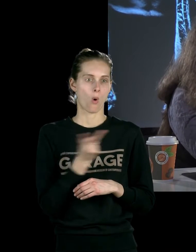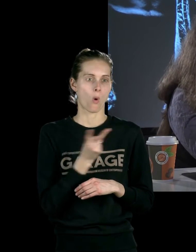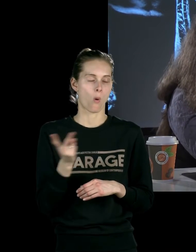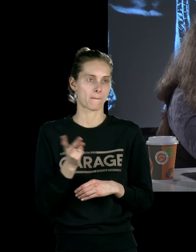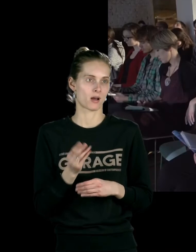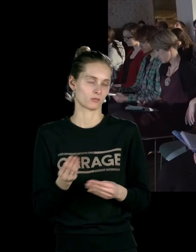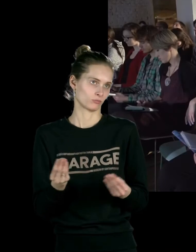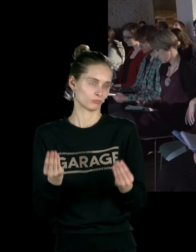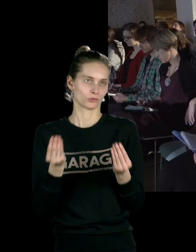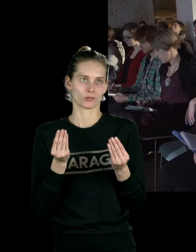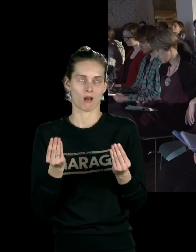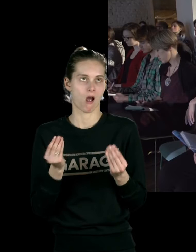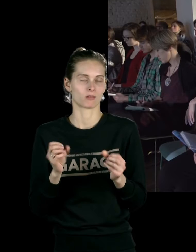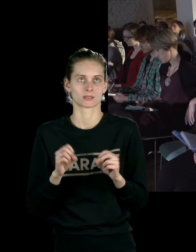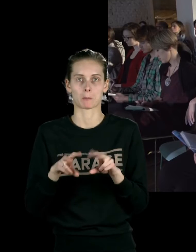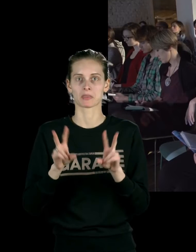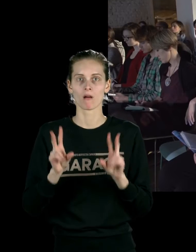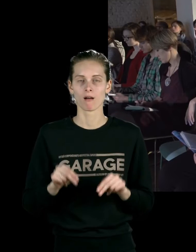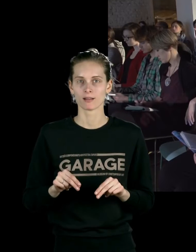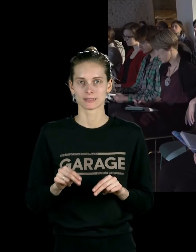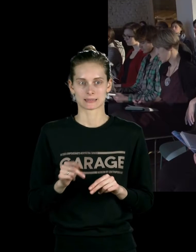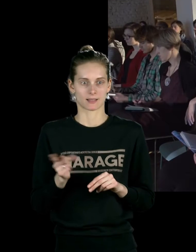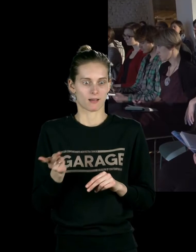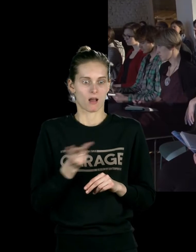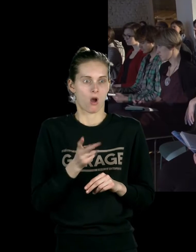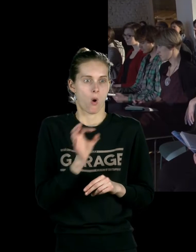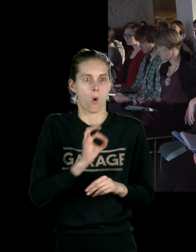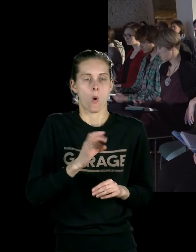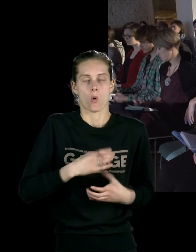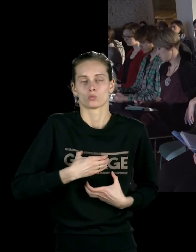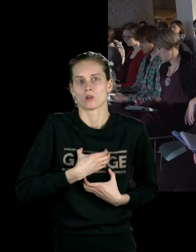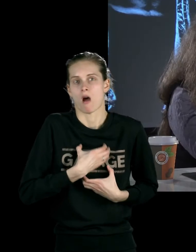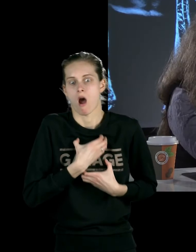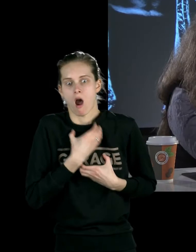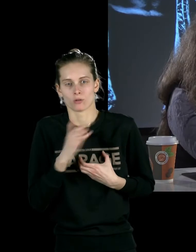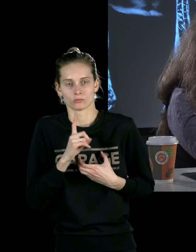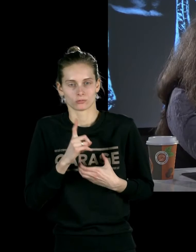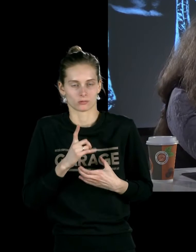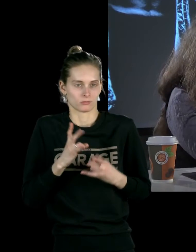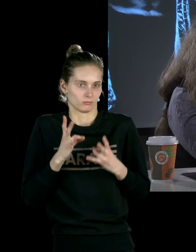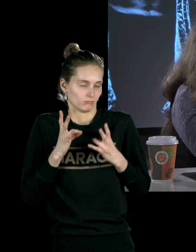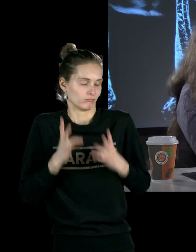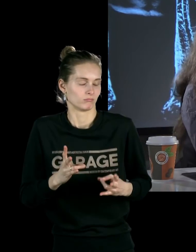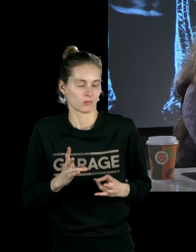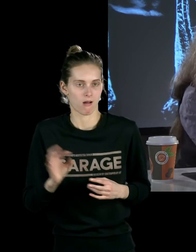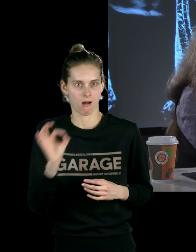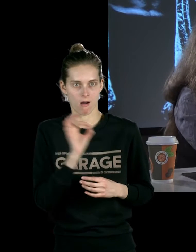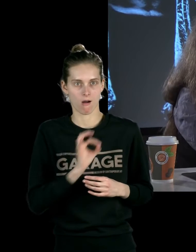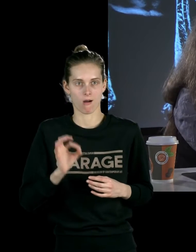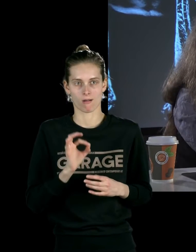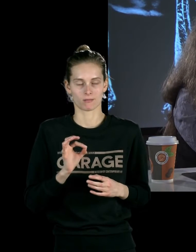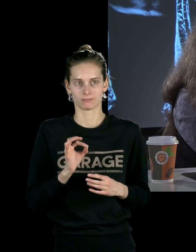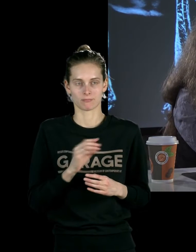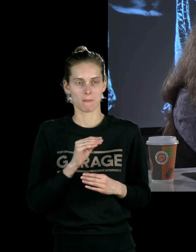Оба считаются такими специалистами по всякому страшному, ужасному и кровавому. Такие мастера хоррора.